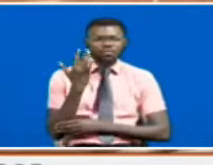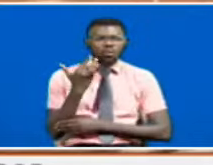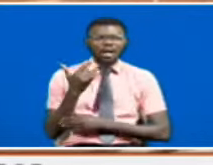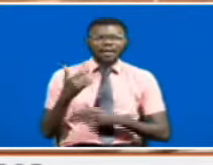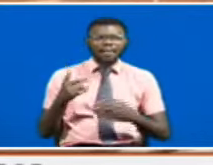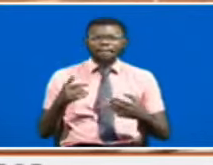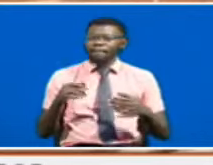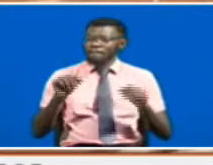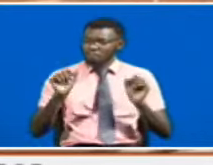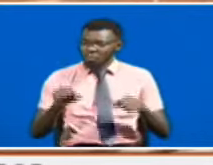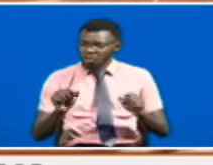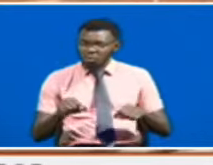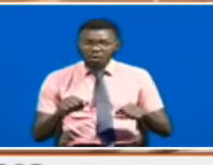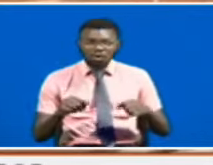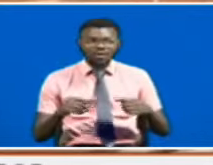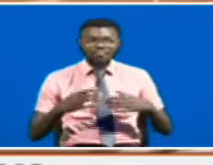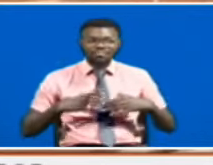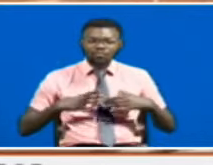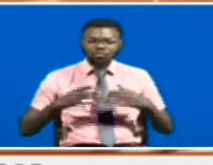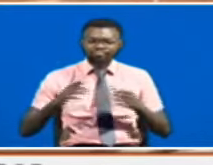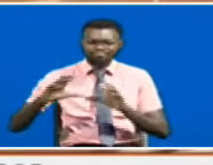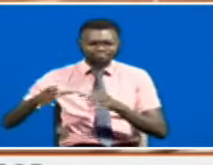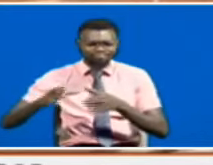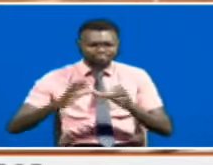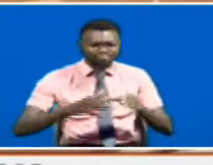discontent or disquiet among the communities,